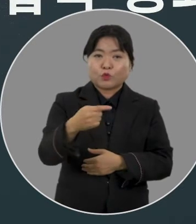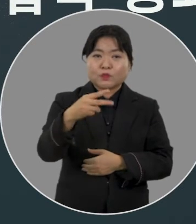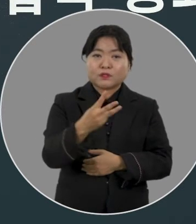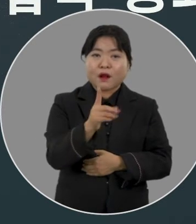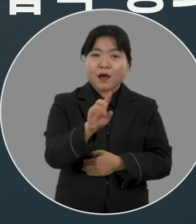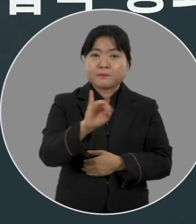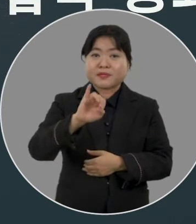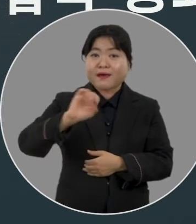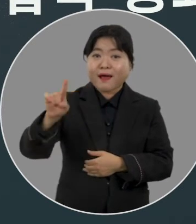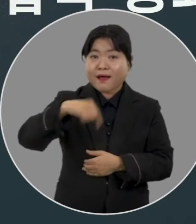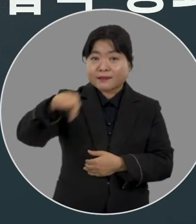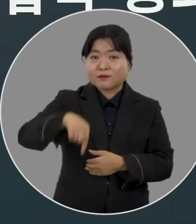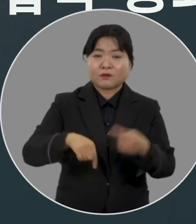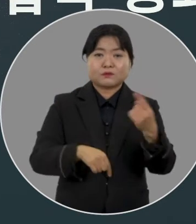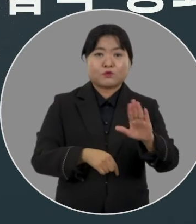유고슬라비아에서